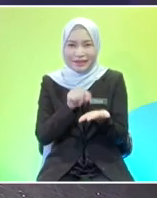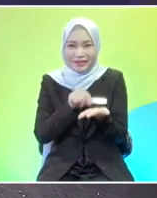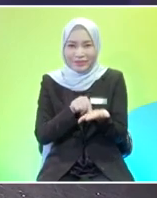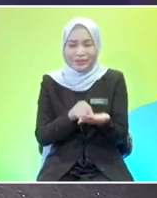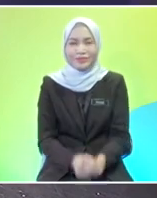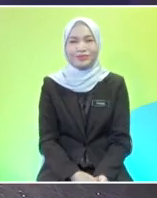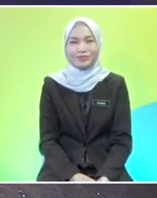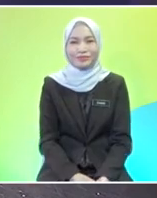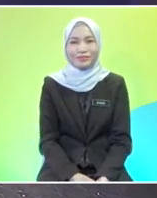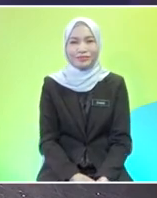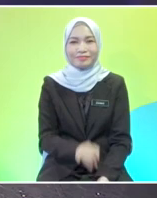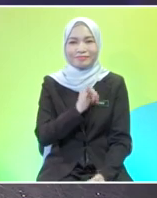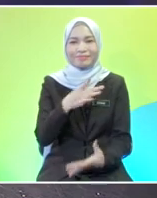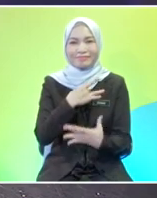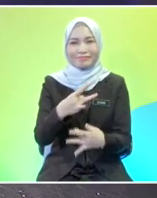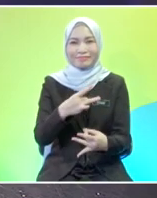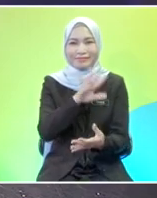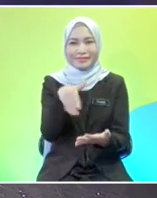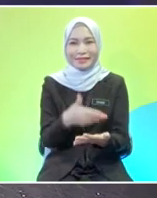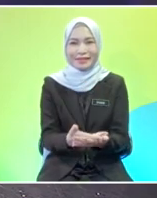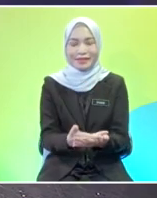sedap di luar sana